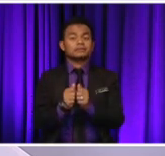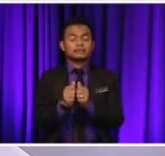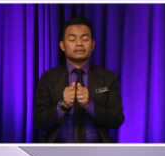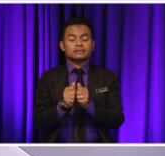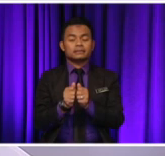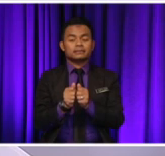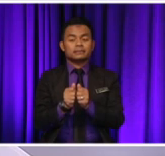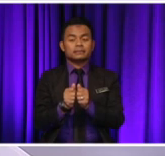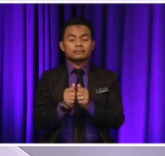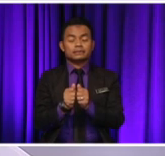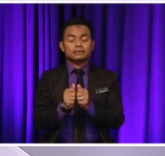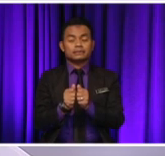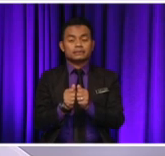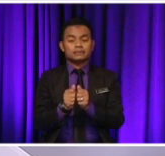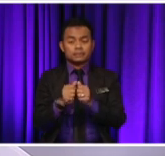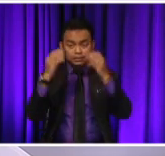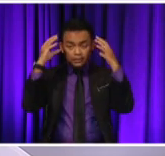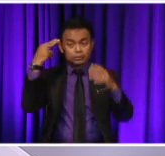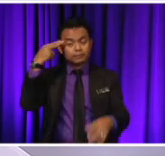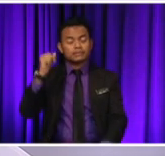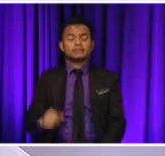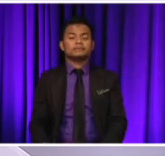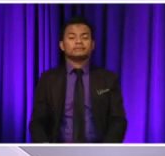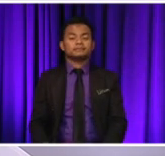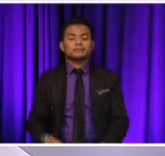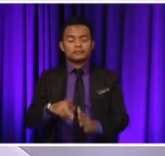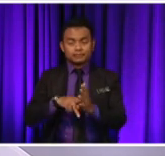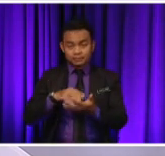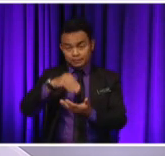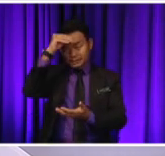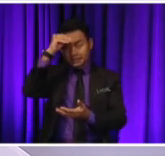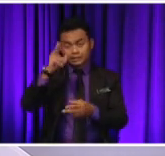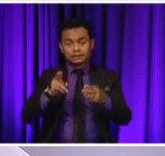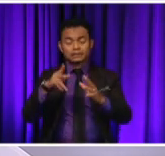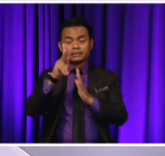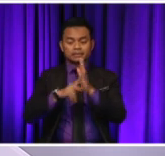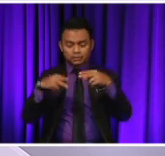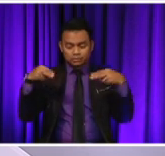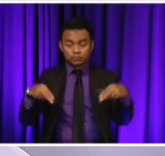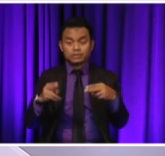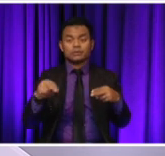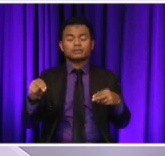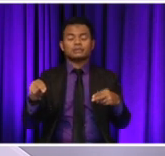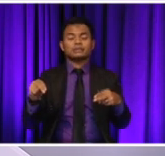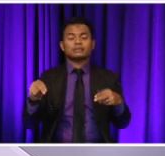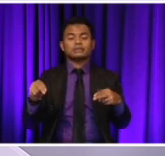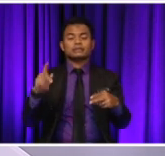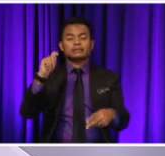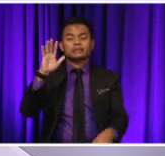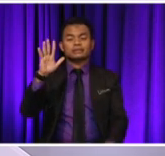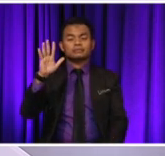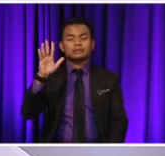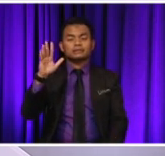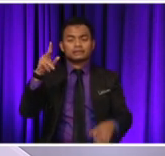pelajaran pengurusan keusahawanan tingkatan 5 dan topik kita pada hari ini fungsi andalan pengurusan tapi